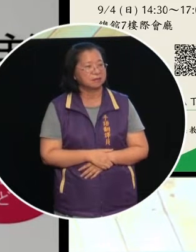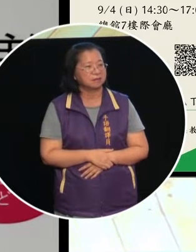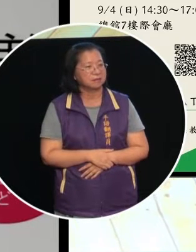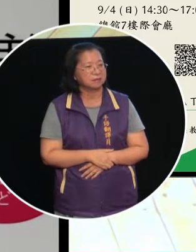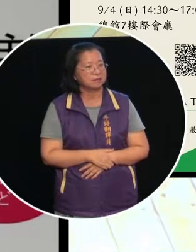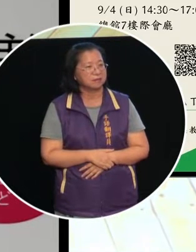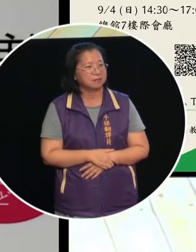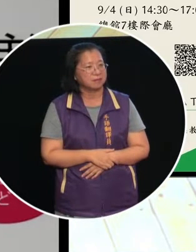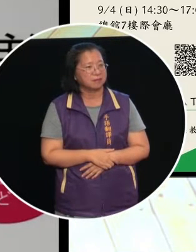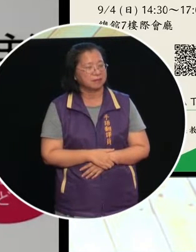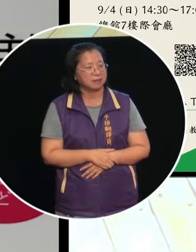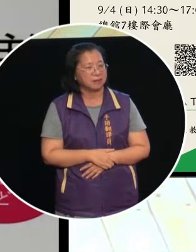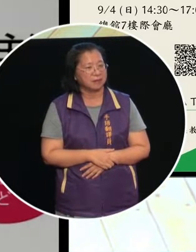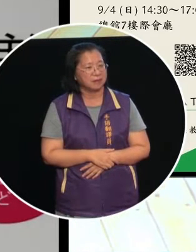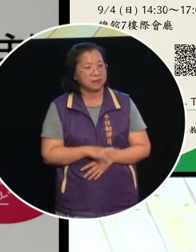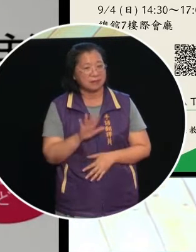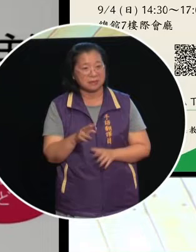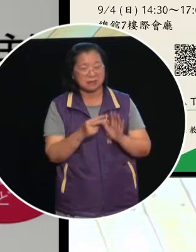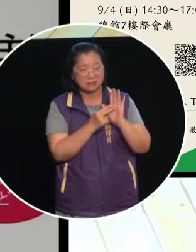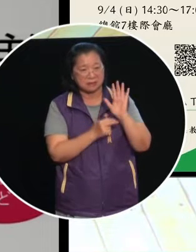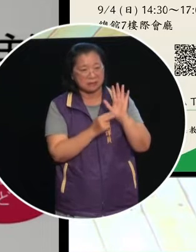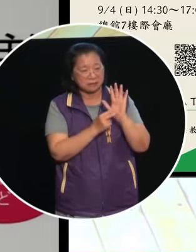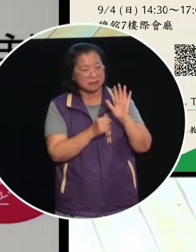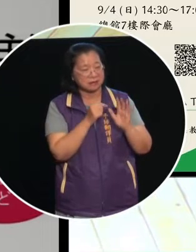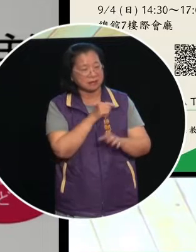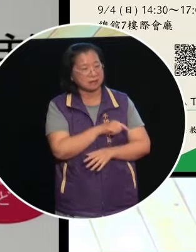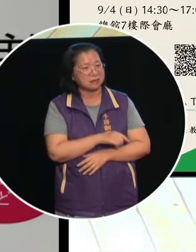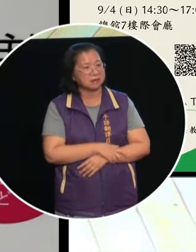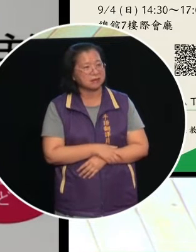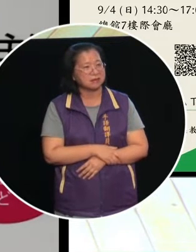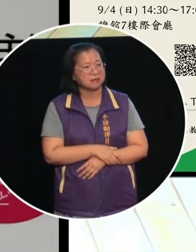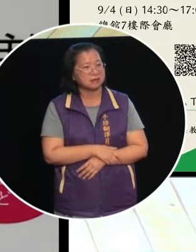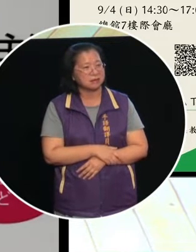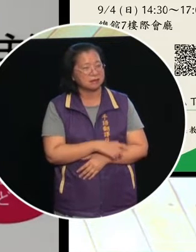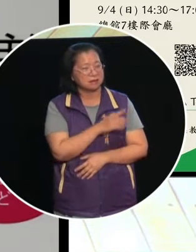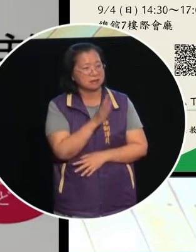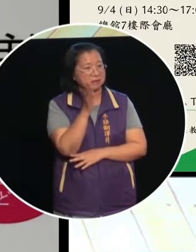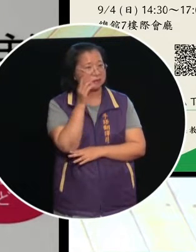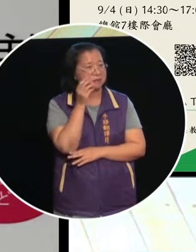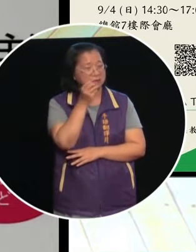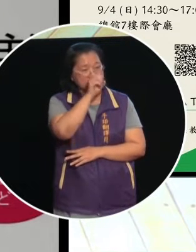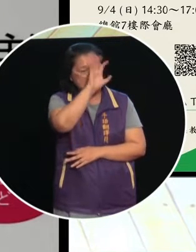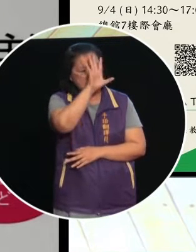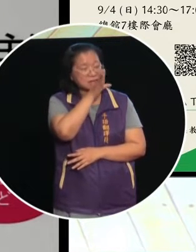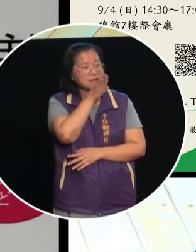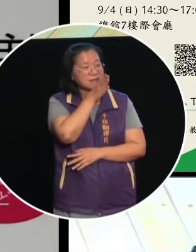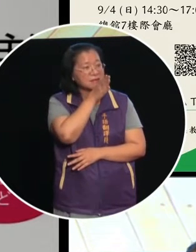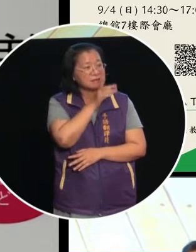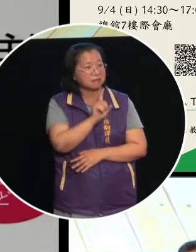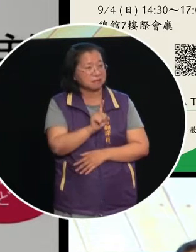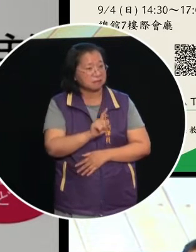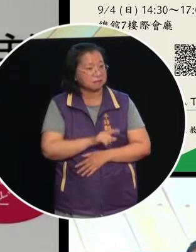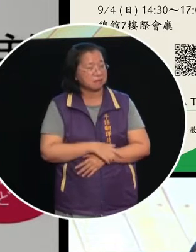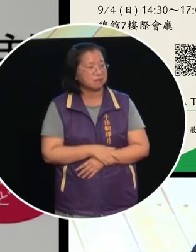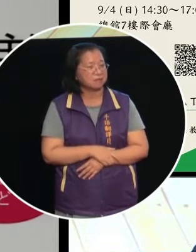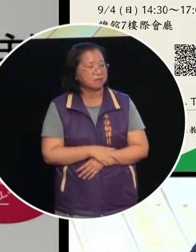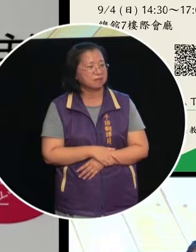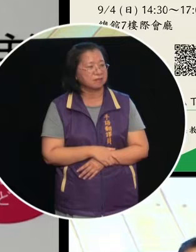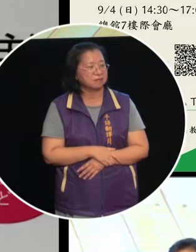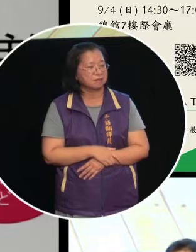度，所以是政党最大的政党的领袖等于是首